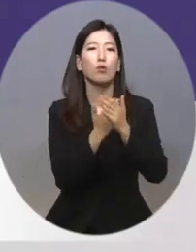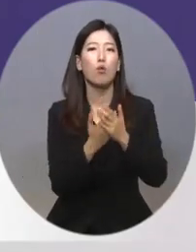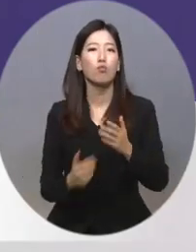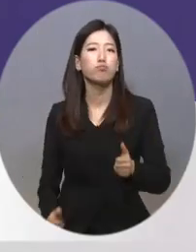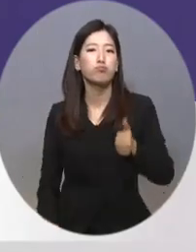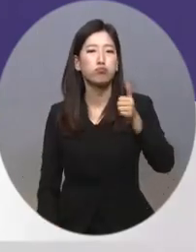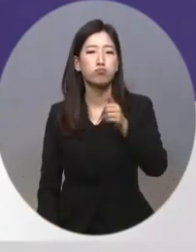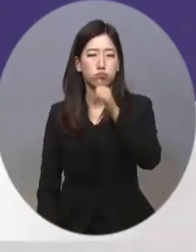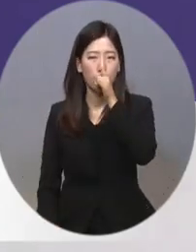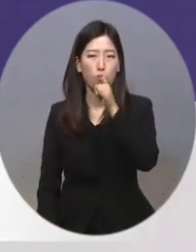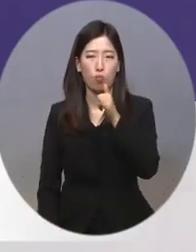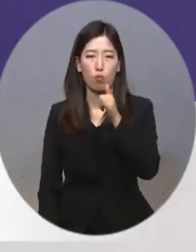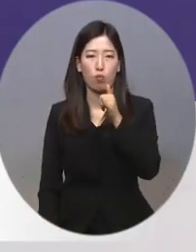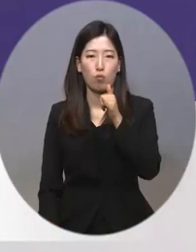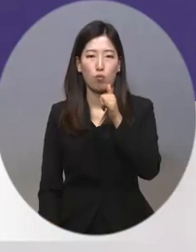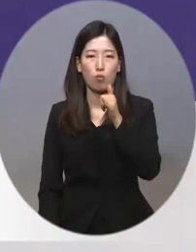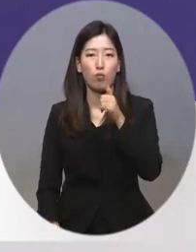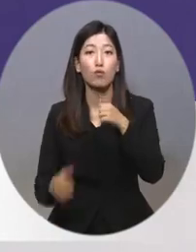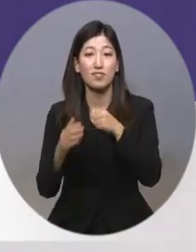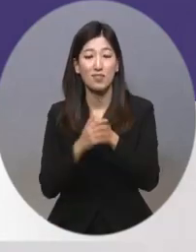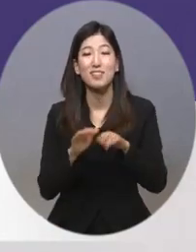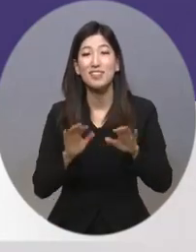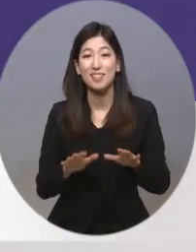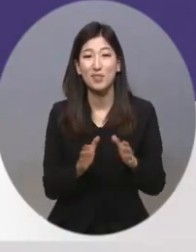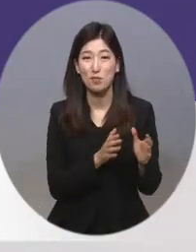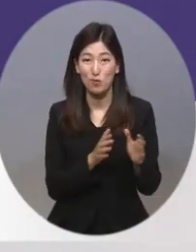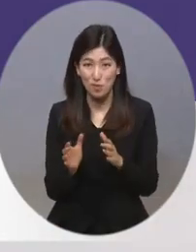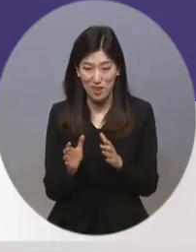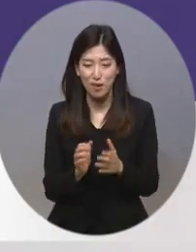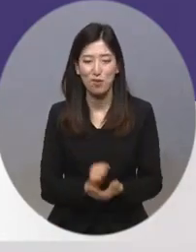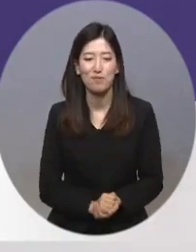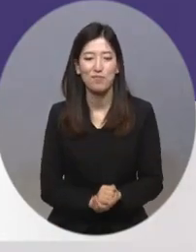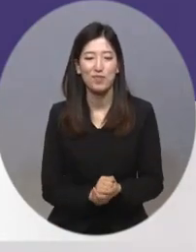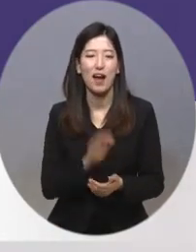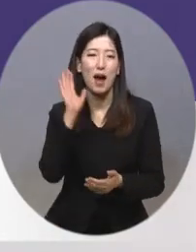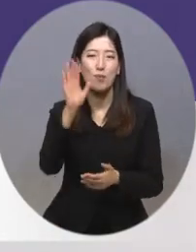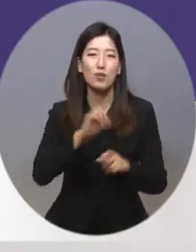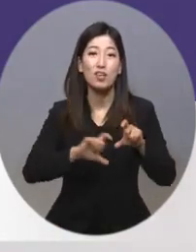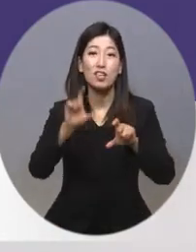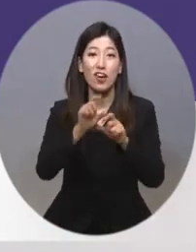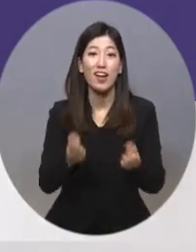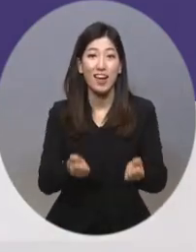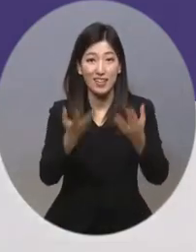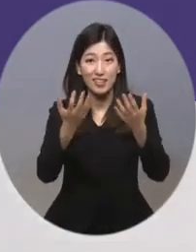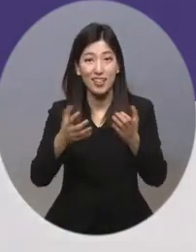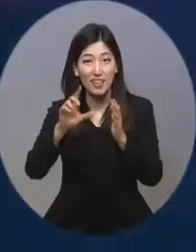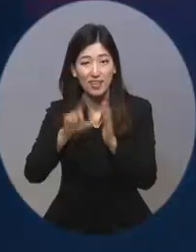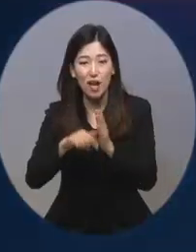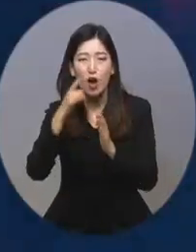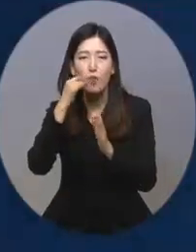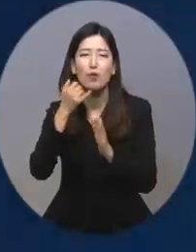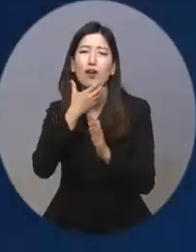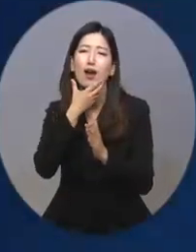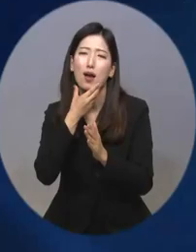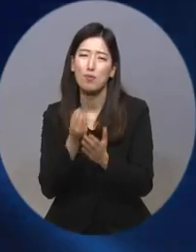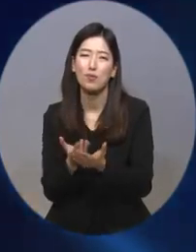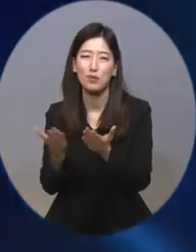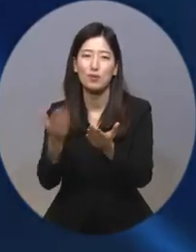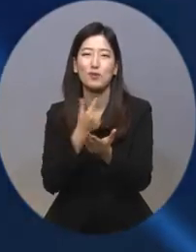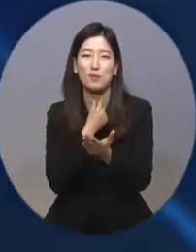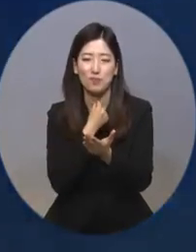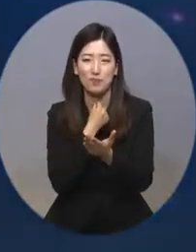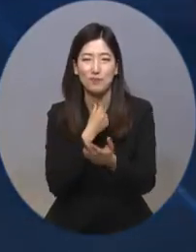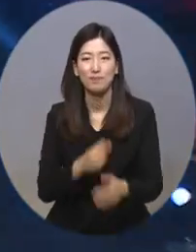볼 수 있겠습니다 이런 기회를 통해서 또 이런 행사를 통해서 정말 행복했음 좋겠습니다 벅지 빈유